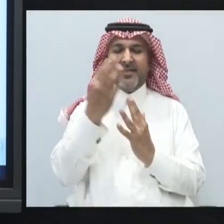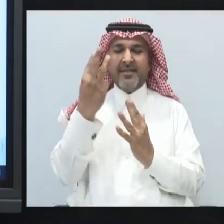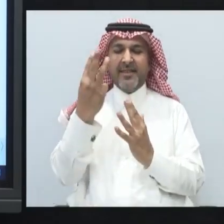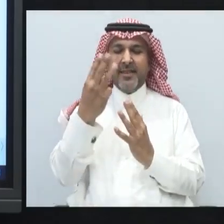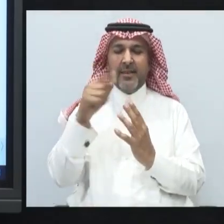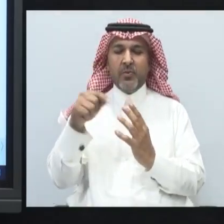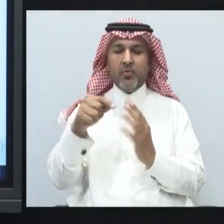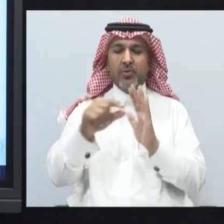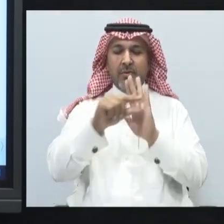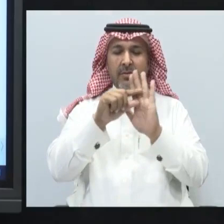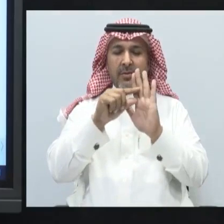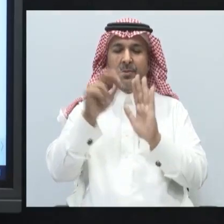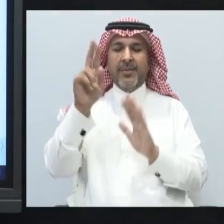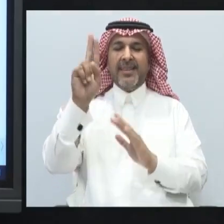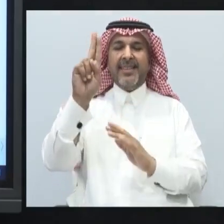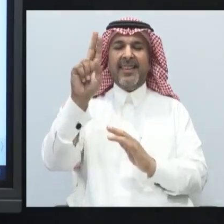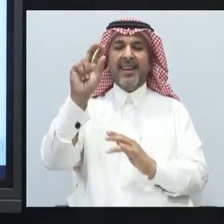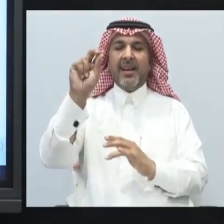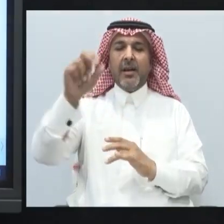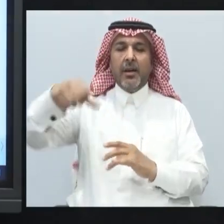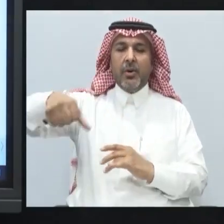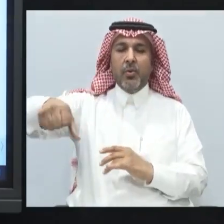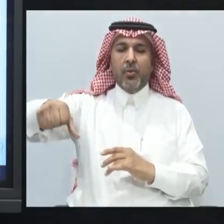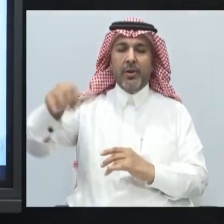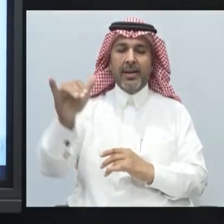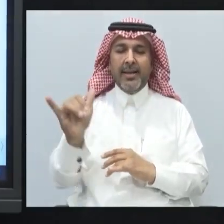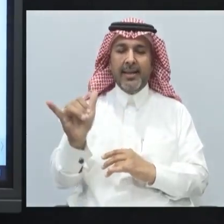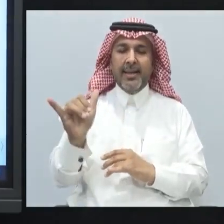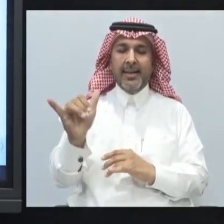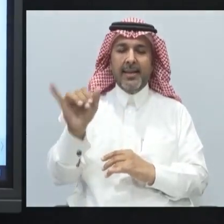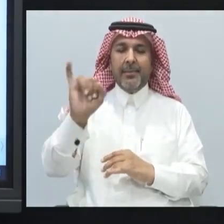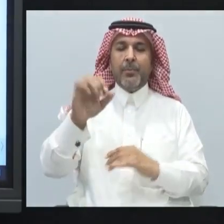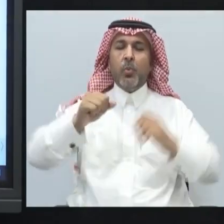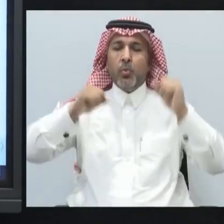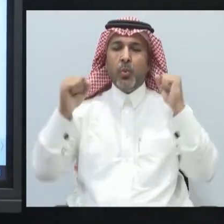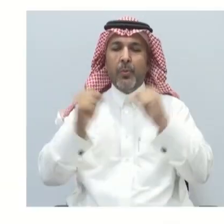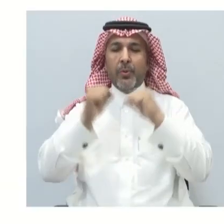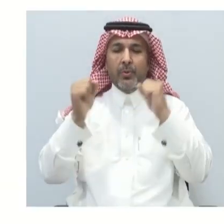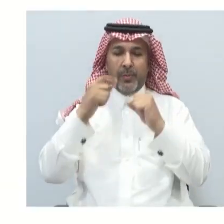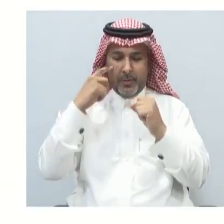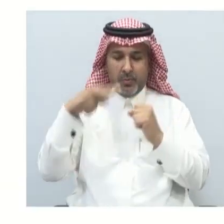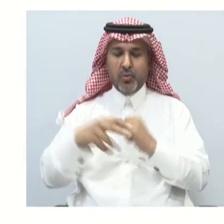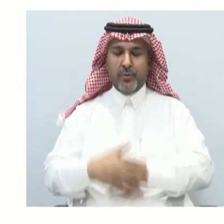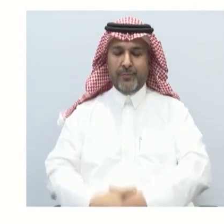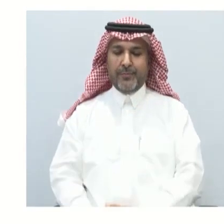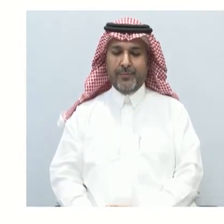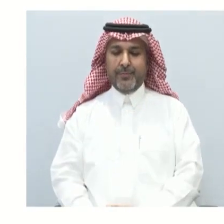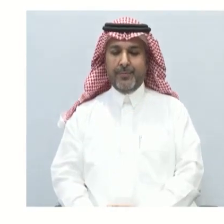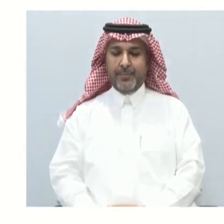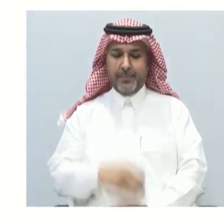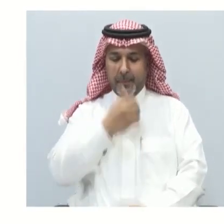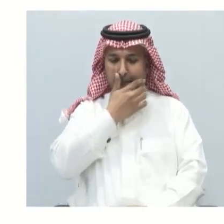التقويم الختامي نحاول نحل مع بعض الاسئله الموجوده في الكتاب المدرسي نبدا على بركه الله معا